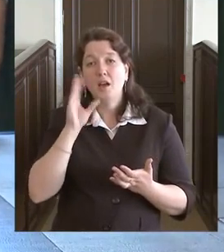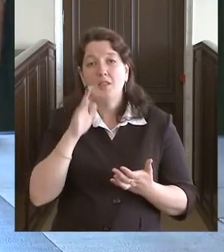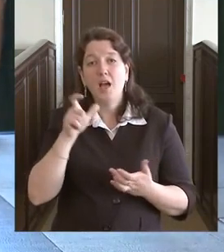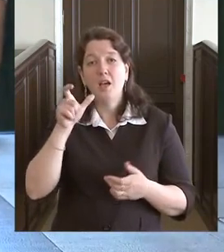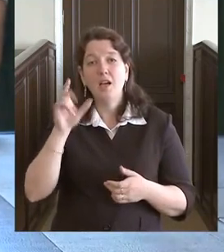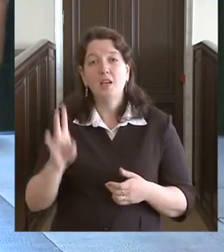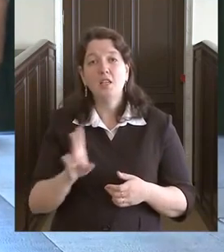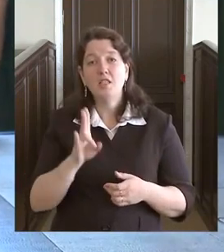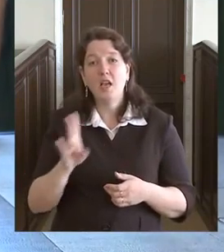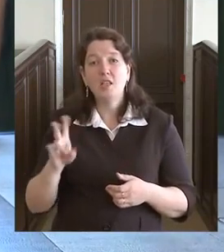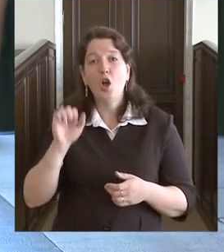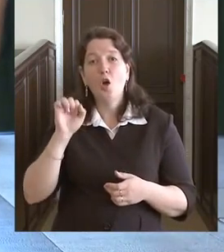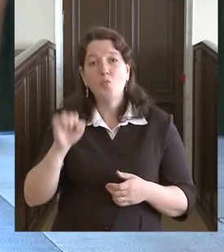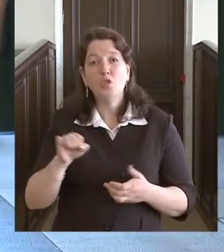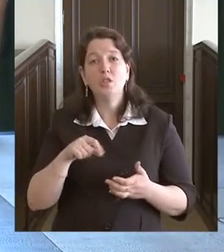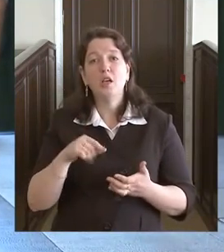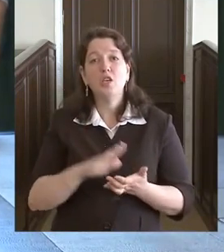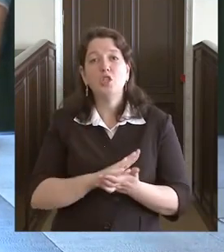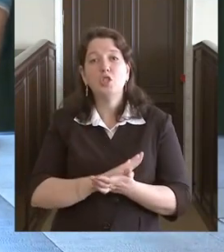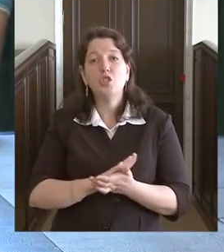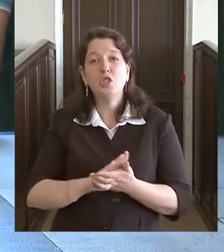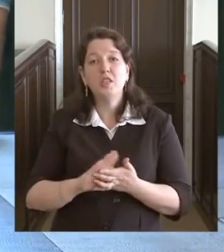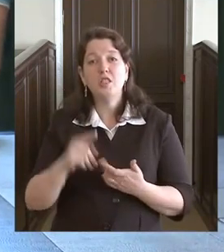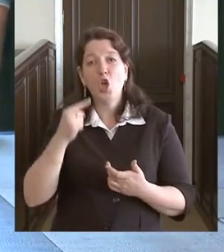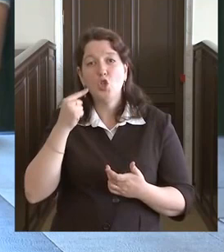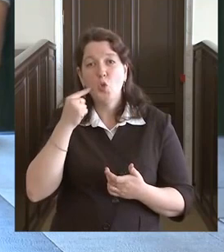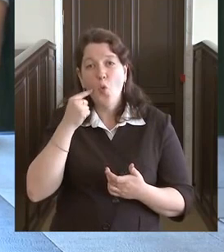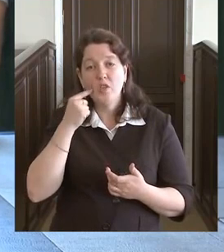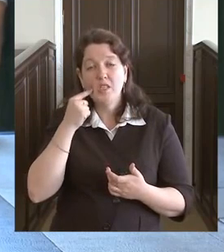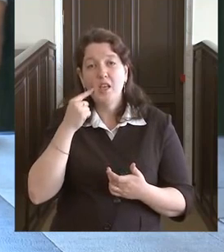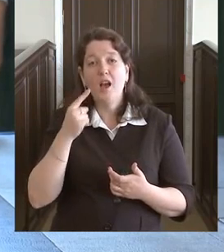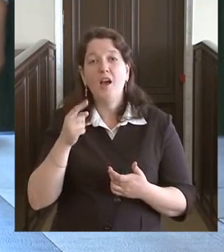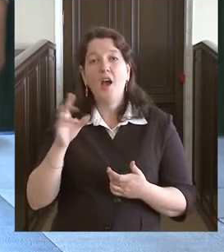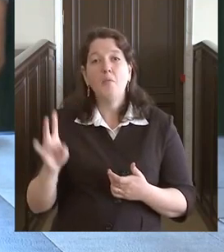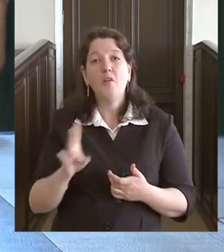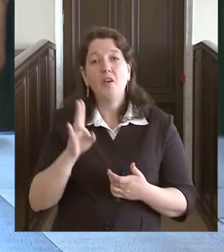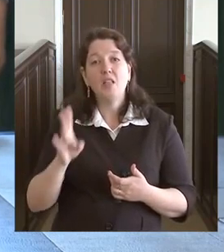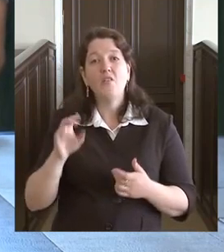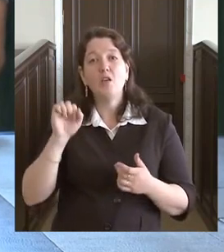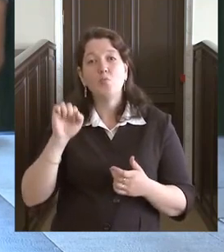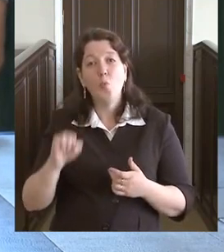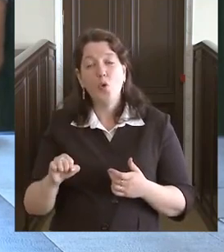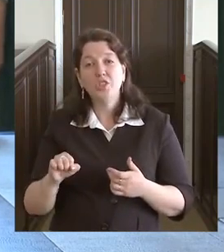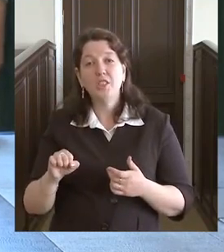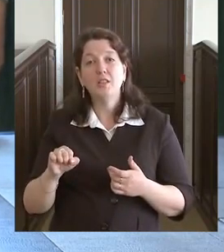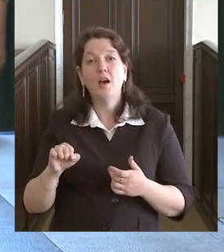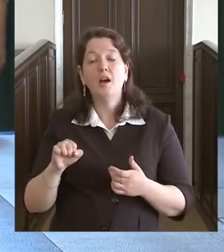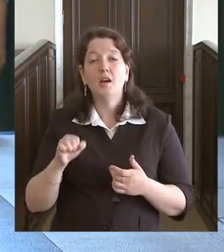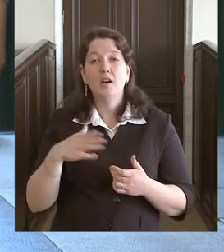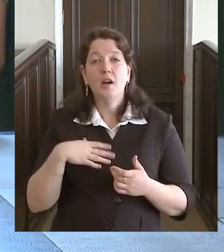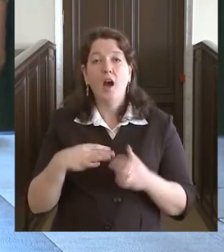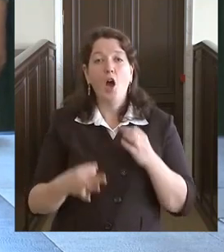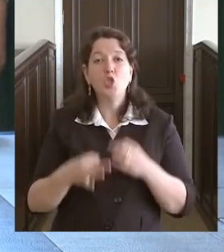совестью справедливо осудить и возненавидеть нет здесь есть на самом деле такая достаточно долго прелюдия святитель иоанн